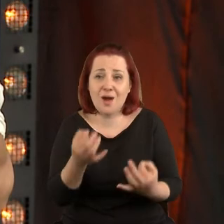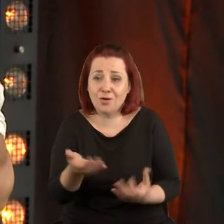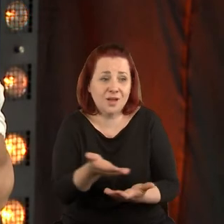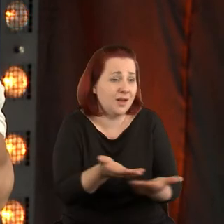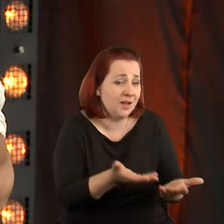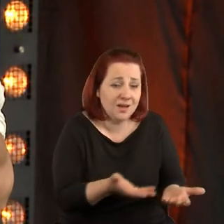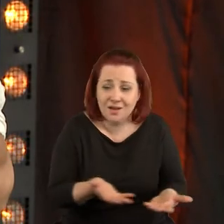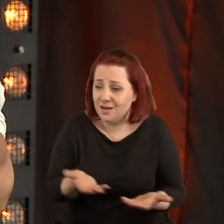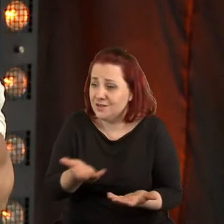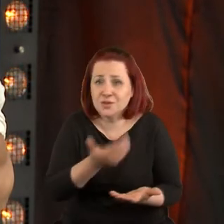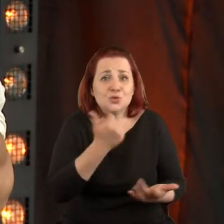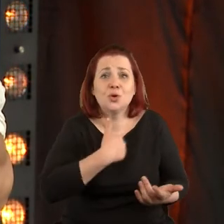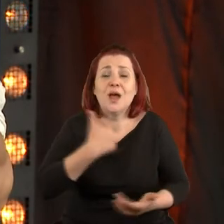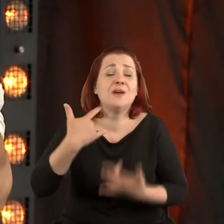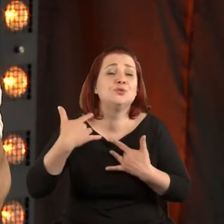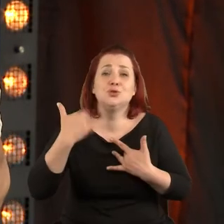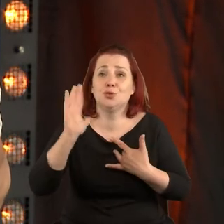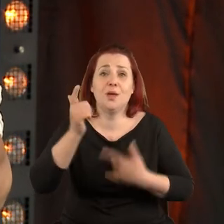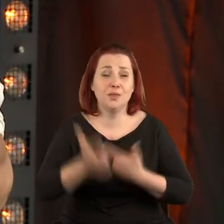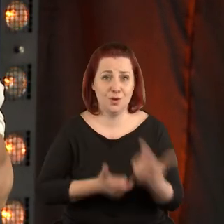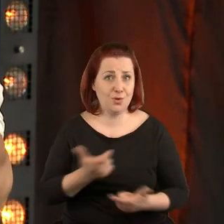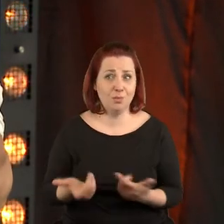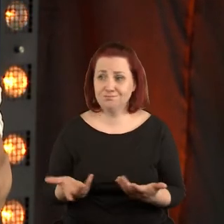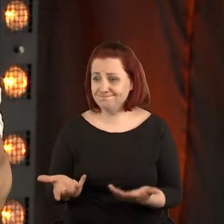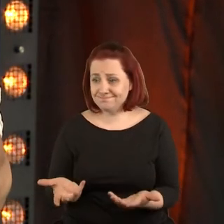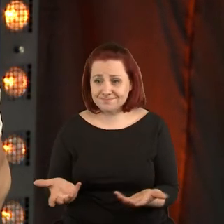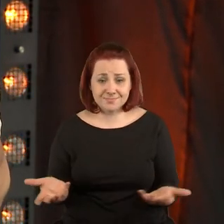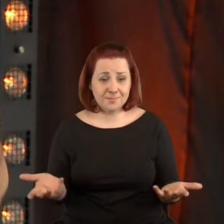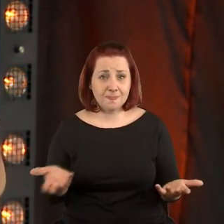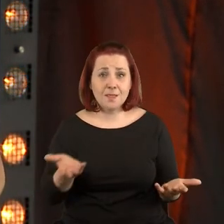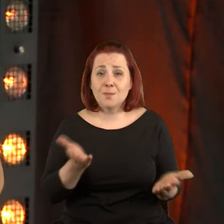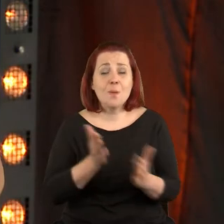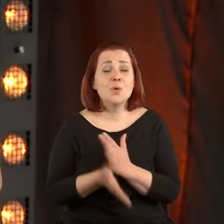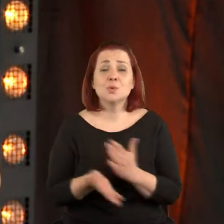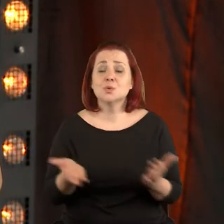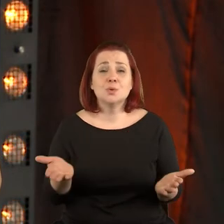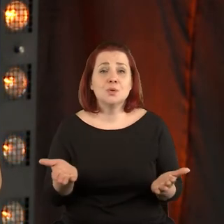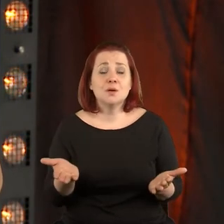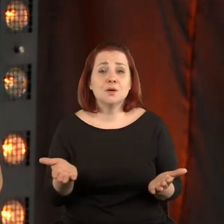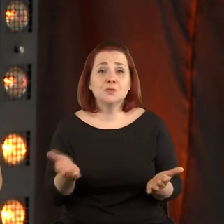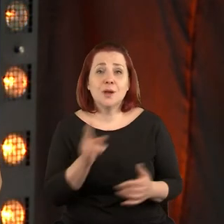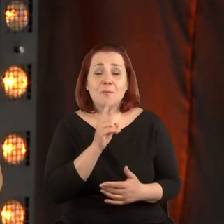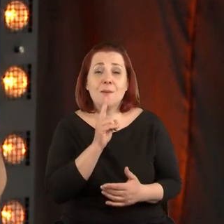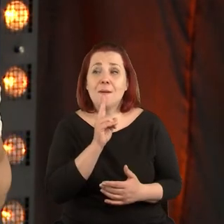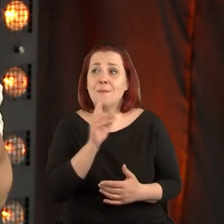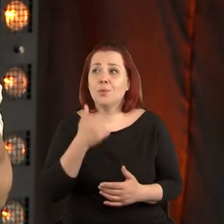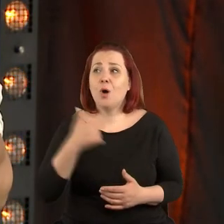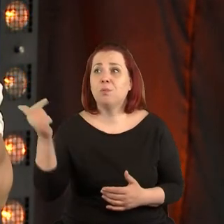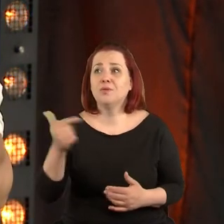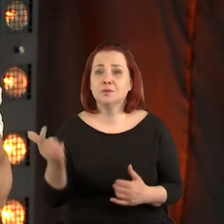na to, co ja powinienem w życiu robić i jakby też... No po prostu to, że została obarczona